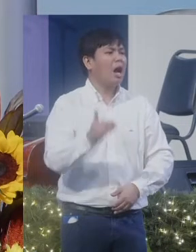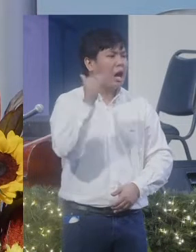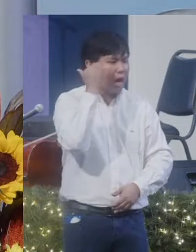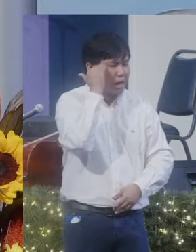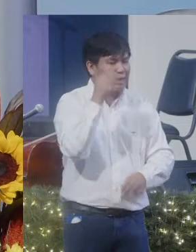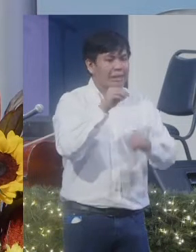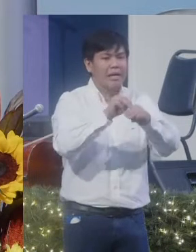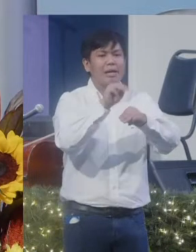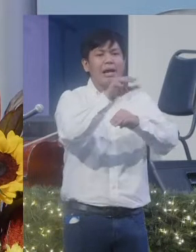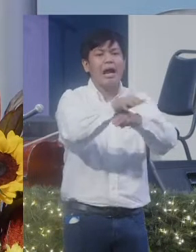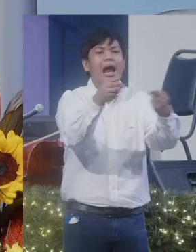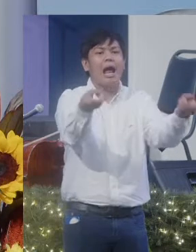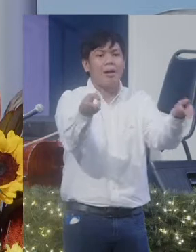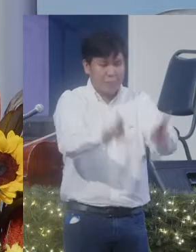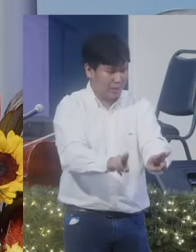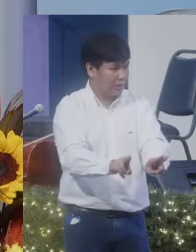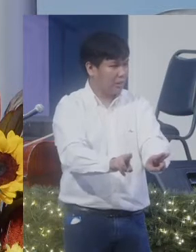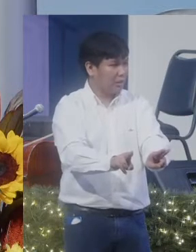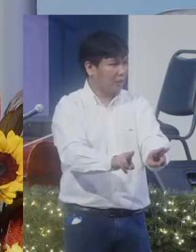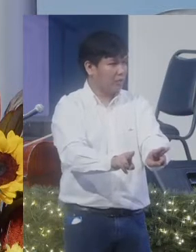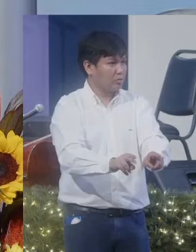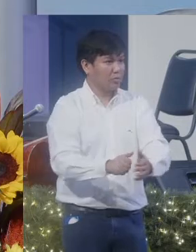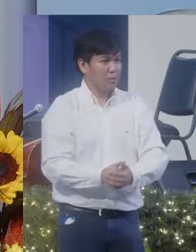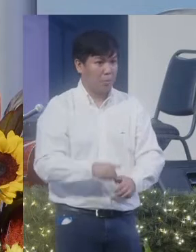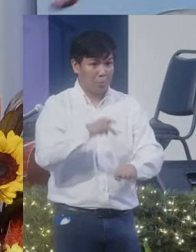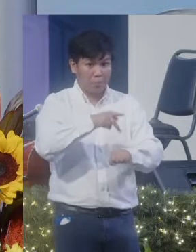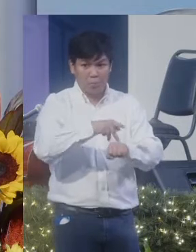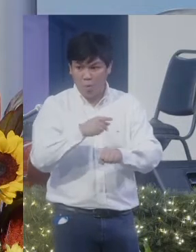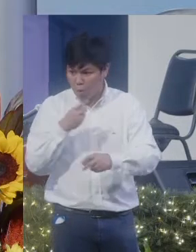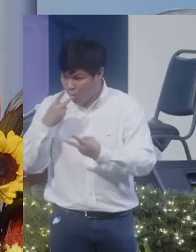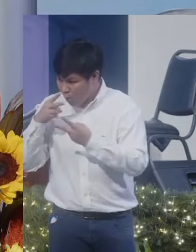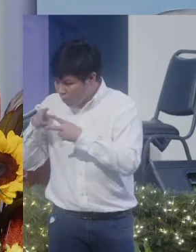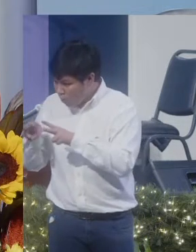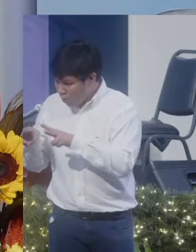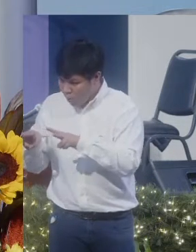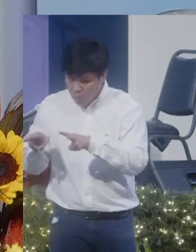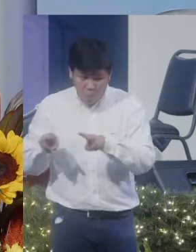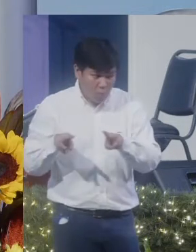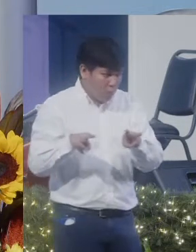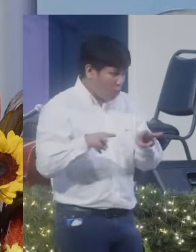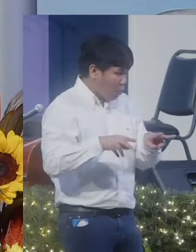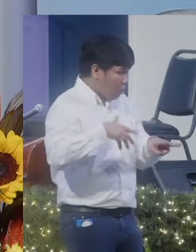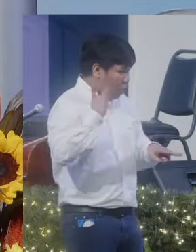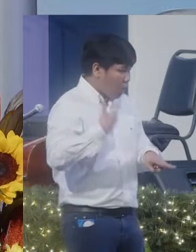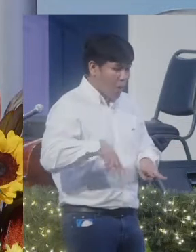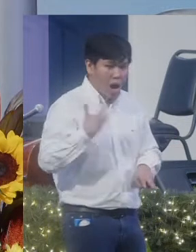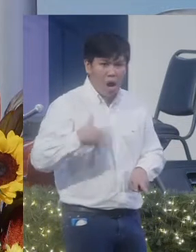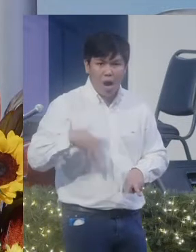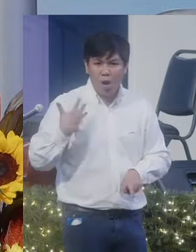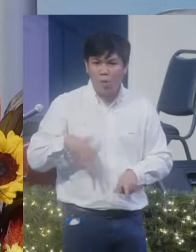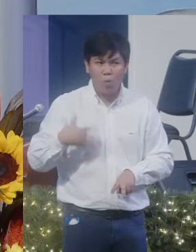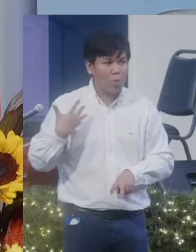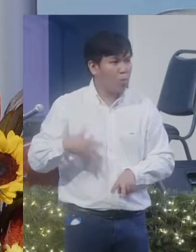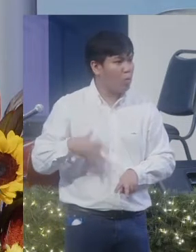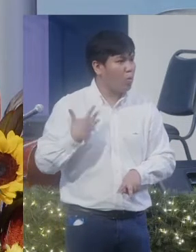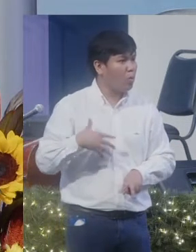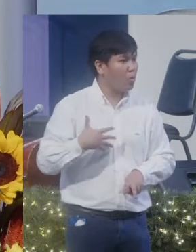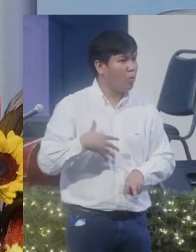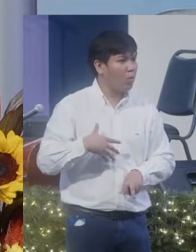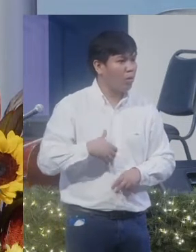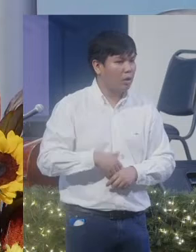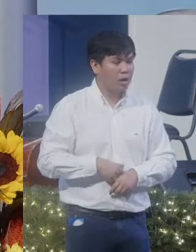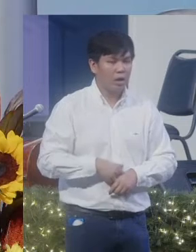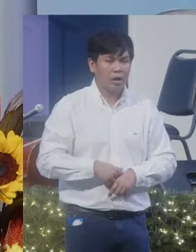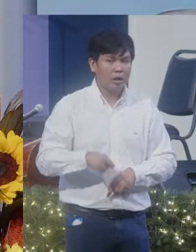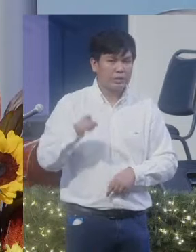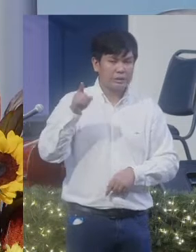Sabi sa verse 8, but when Simon Peter saw it, yung miraculous catch of fish, he fell